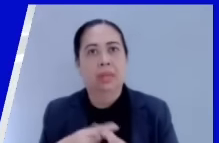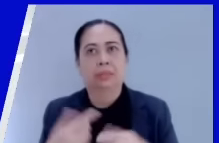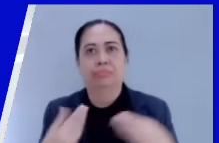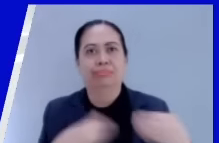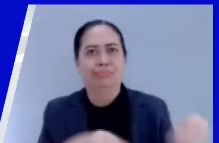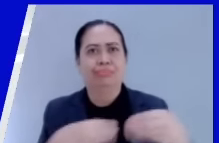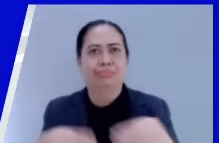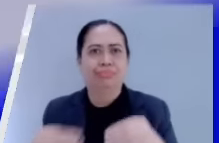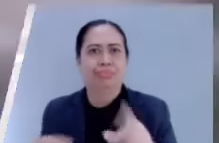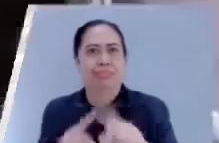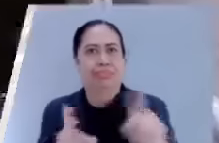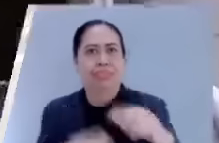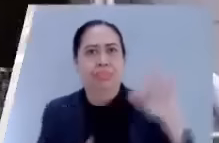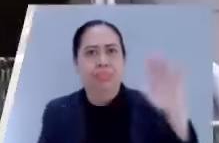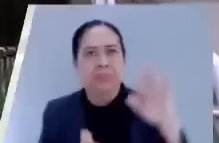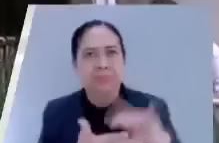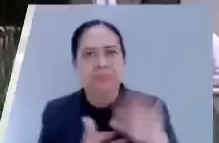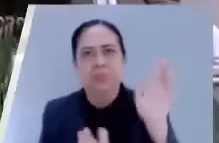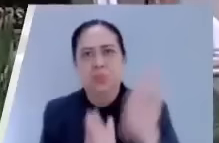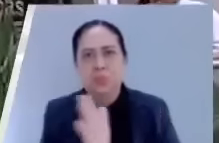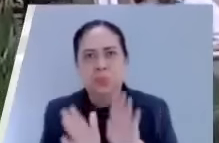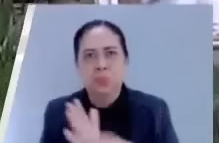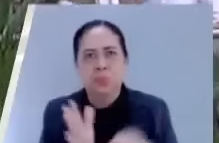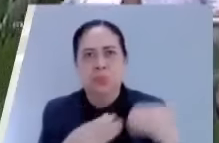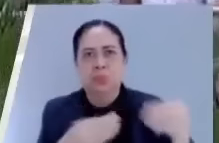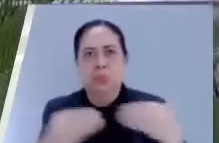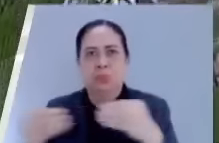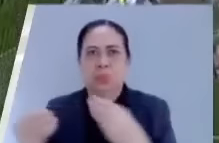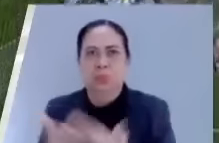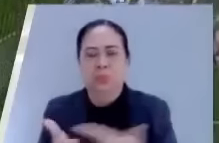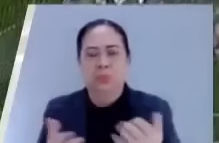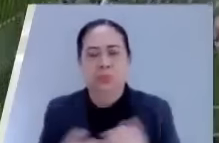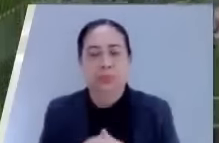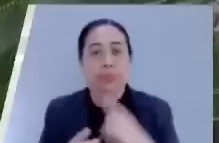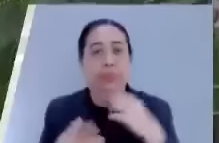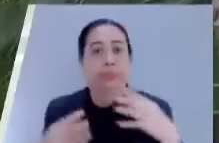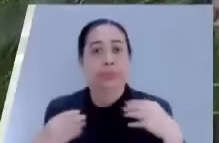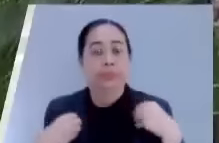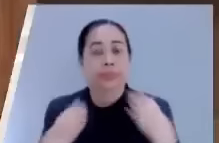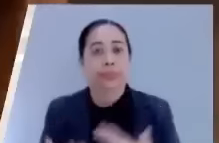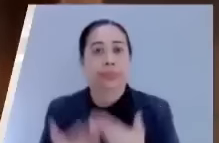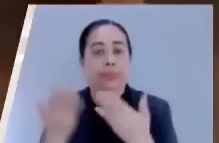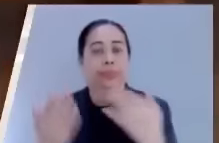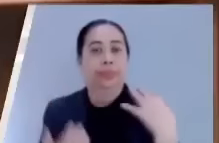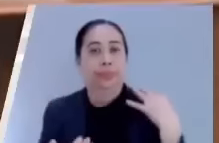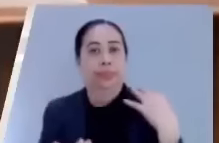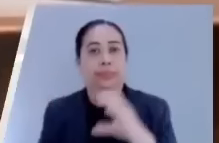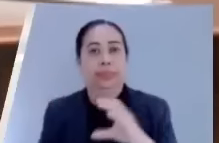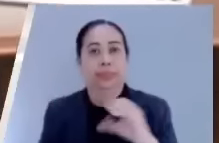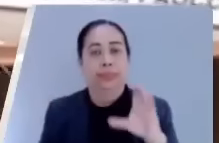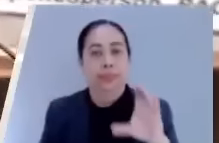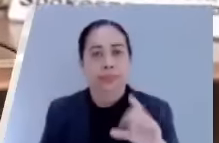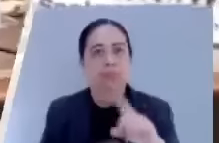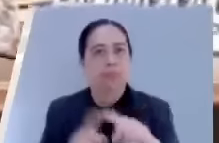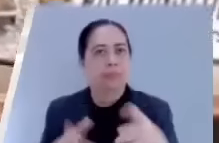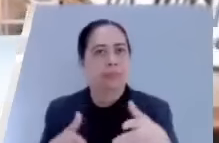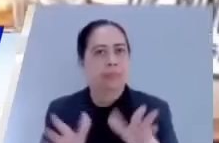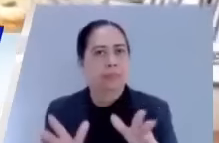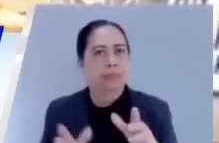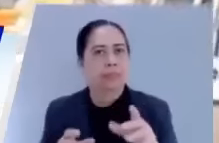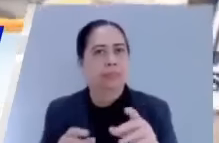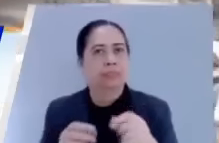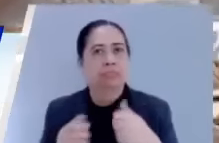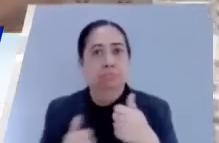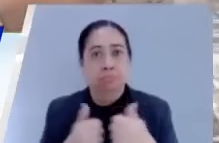properties at a lower price. Sabi ng COMELEC, tatanggapin nila ang paghahain ng kandidatura ni Go, pero papayagan pa rin nga ba siyang tumakbo, lalo't